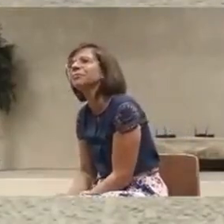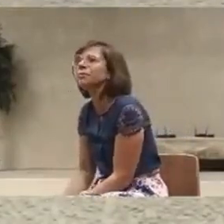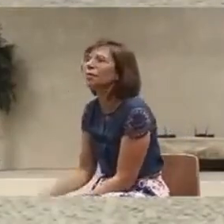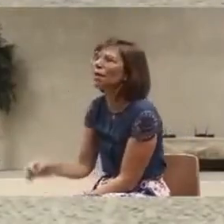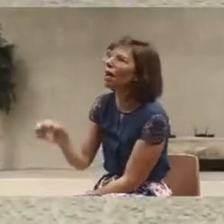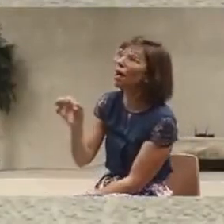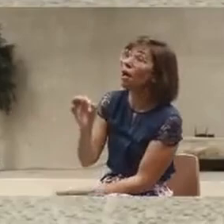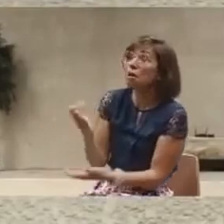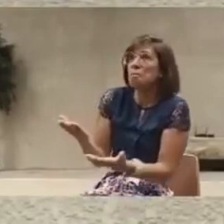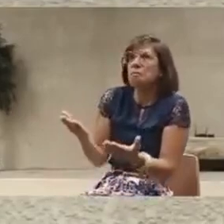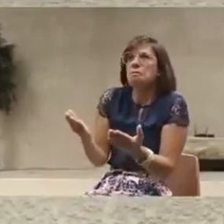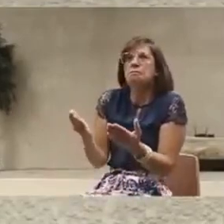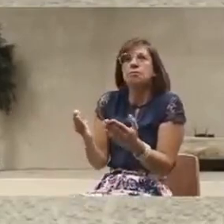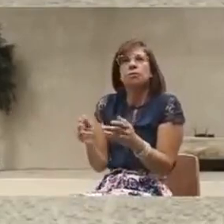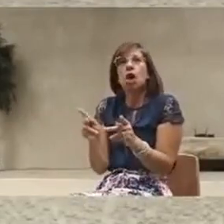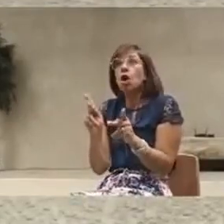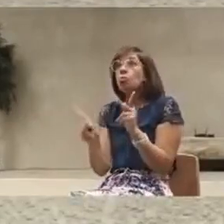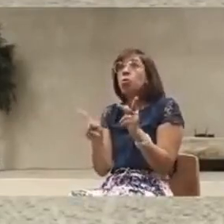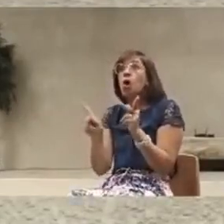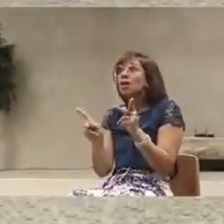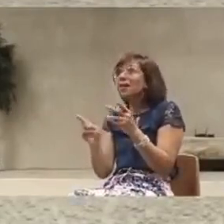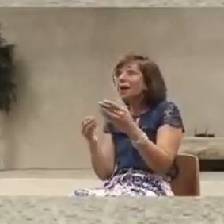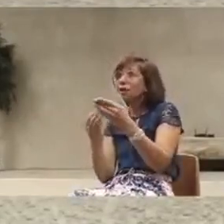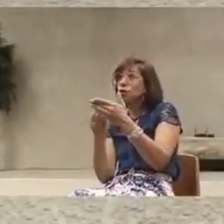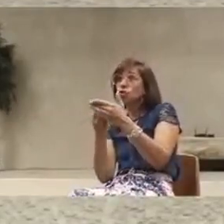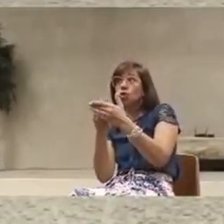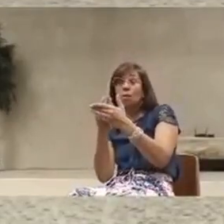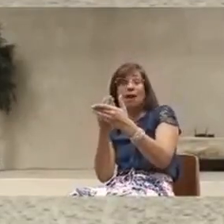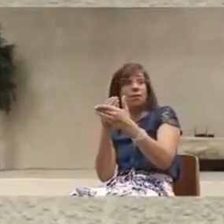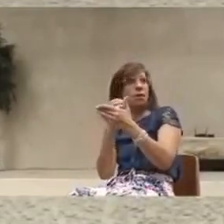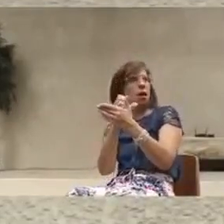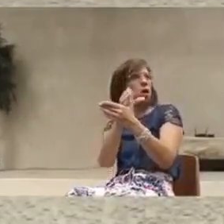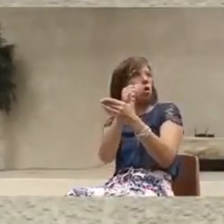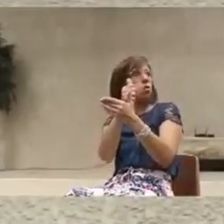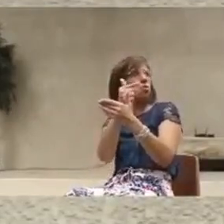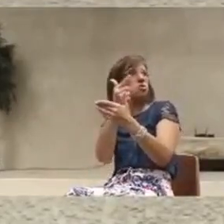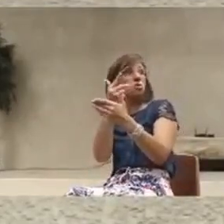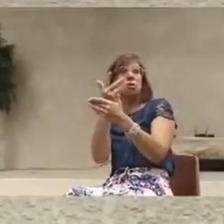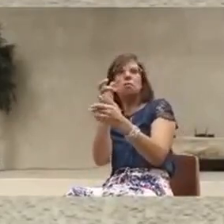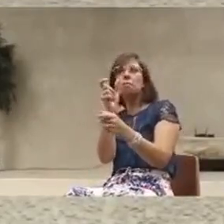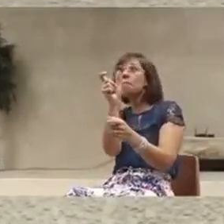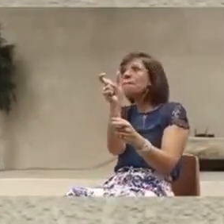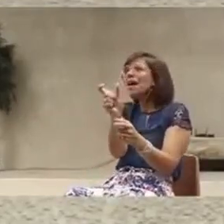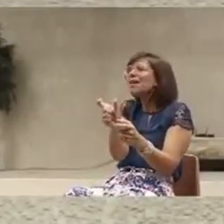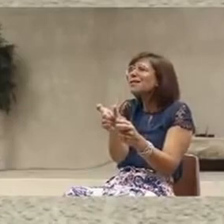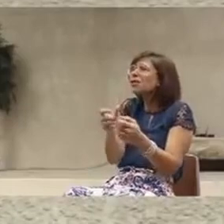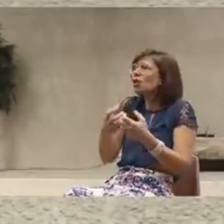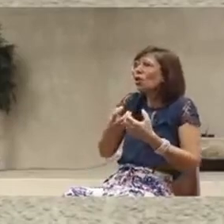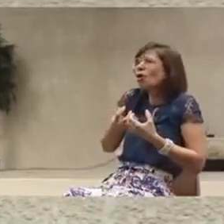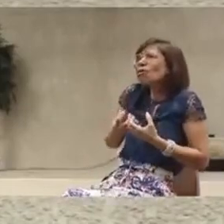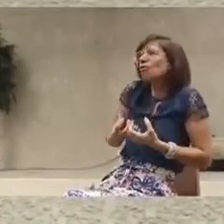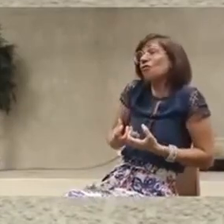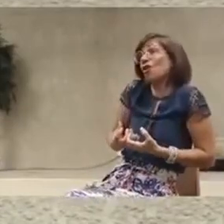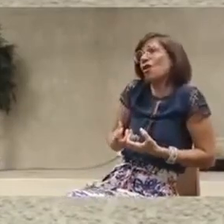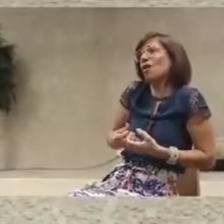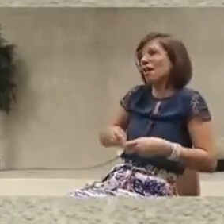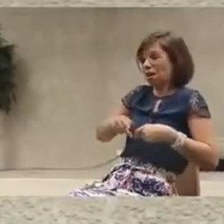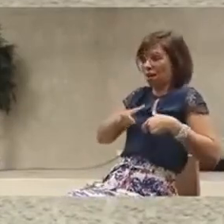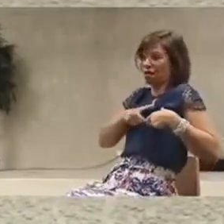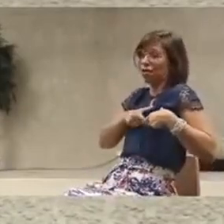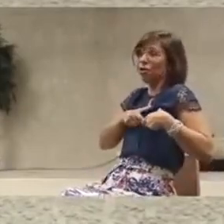oui, je veux faire confiance à mon Dieu. Et la première étape, c'est de donner sa vie à